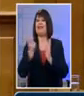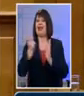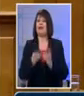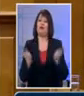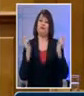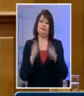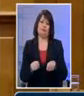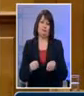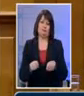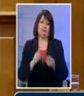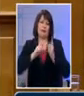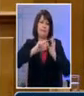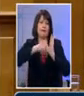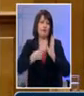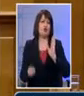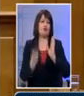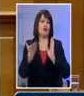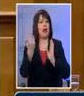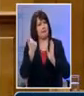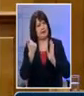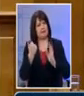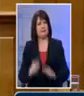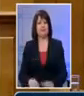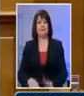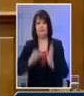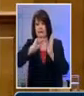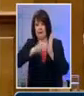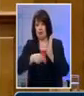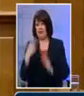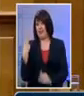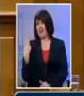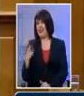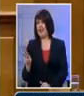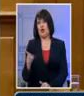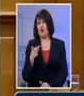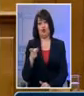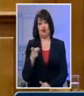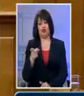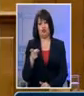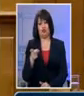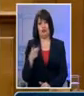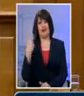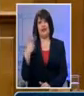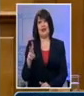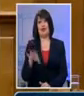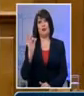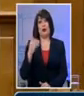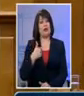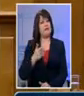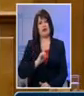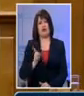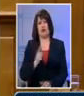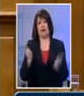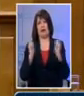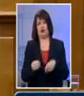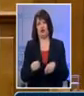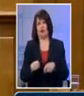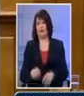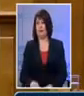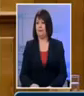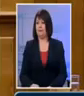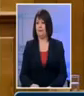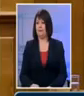περισσότερο κανένα νέο μνημόνιο. Τέτοιες υπογραφές είναι δικό σας προνόμιο και δικές σας επιλογές, όχι δικές μας. Η